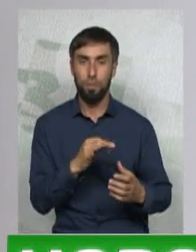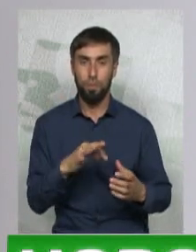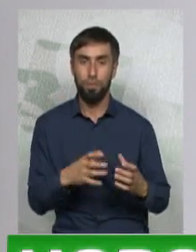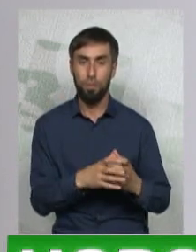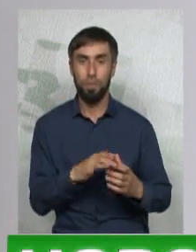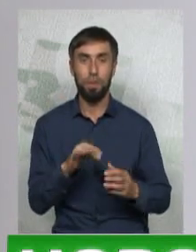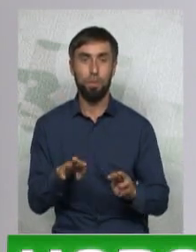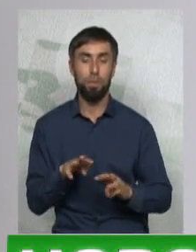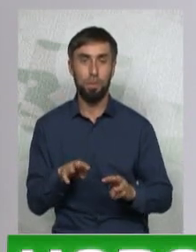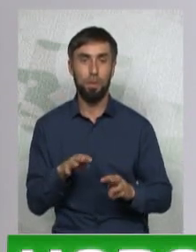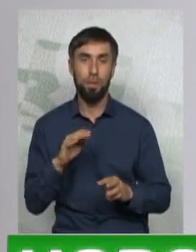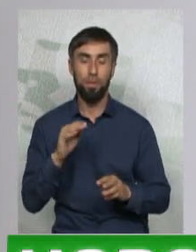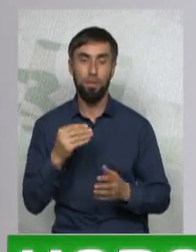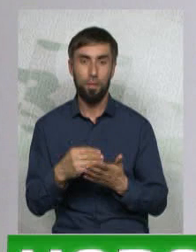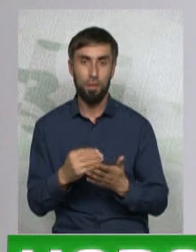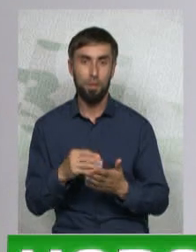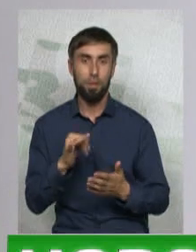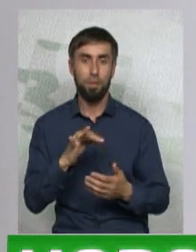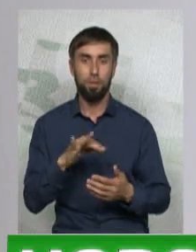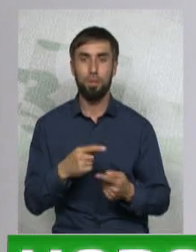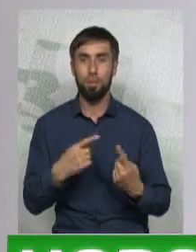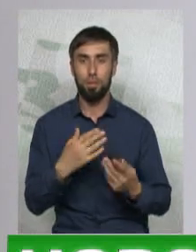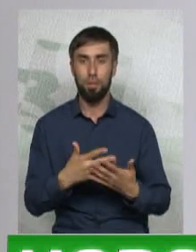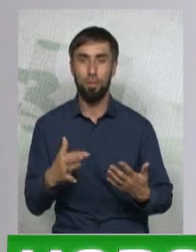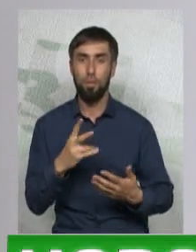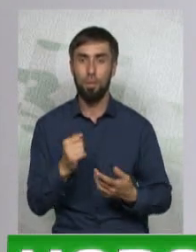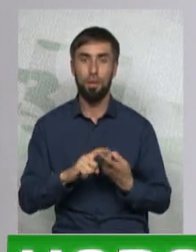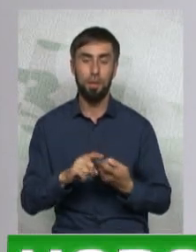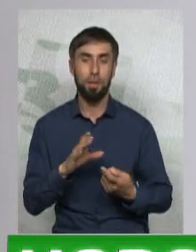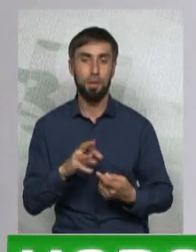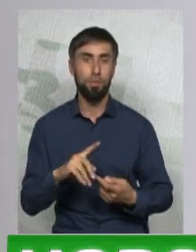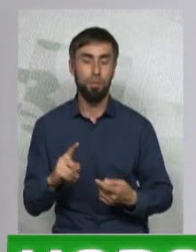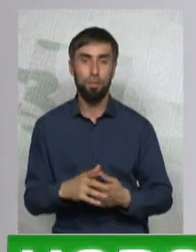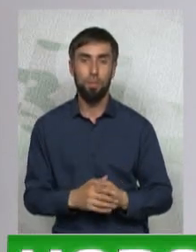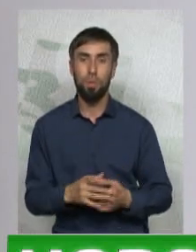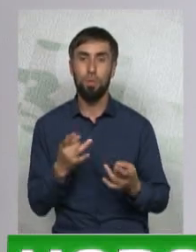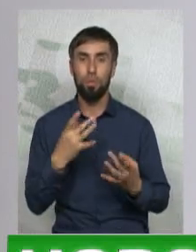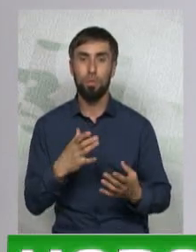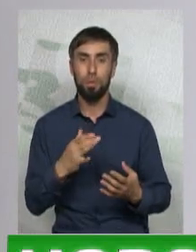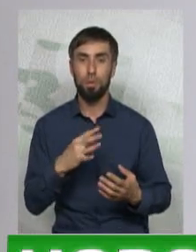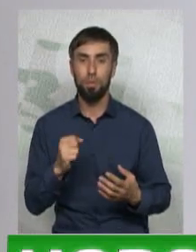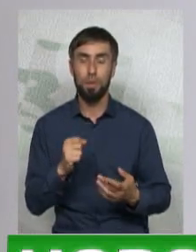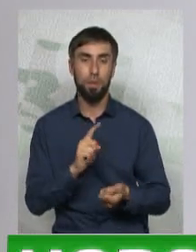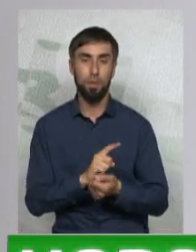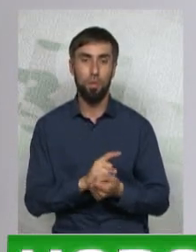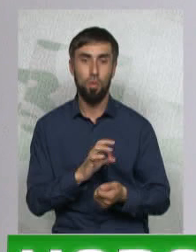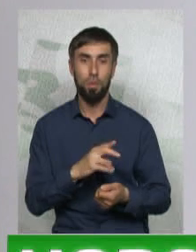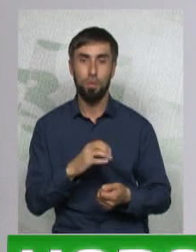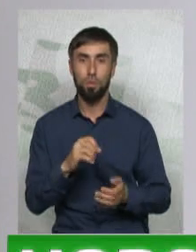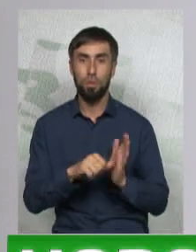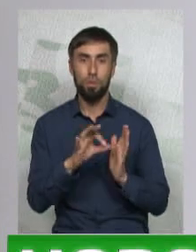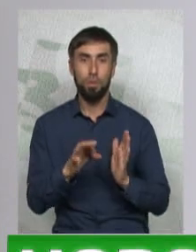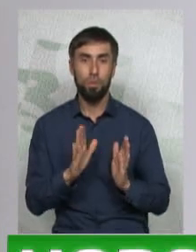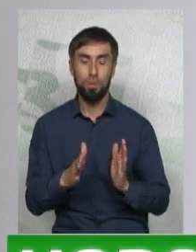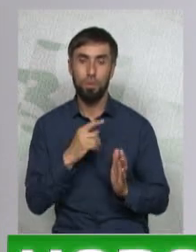поддержана Минфином, поддержана институтами развития. Она связана с тем, что упрощенная система налогообложения 6% будет